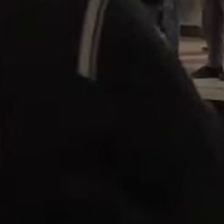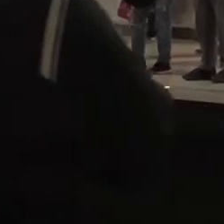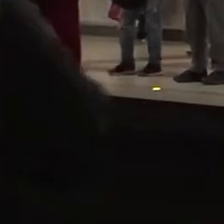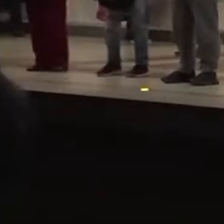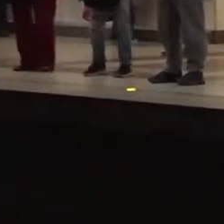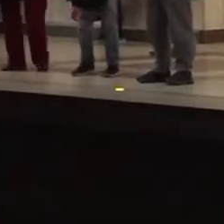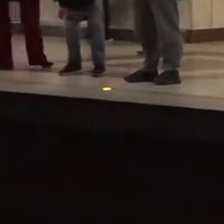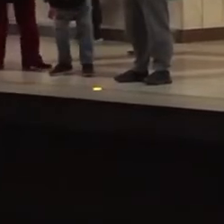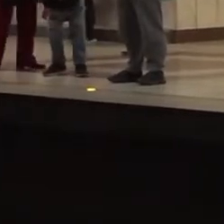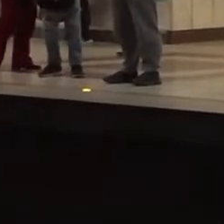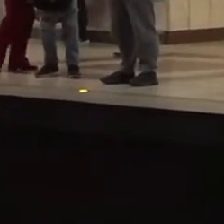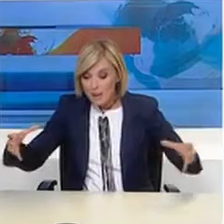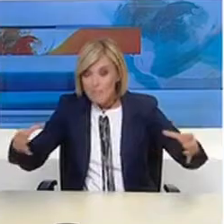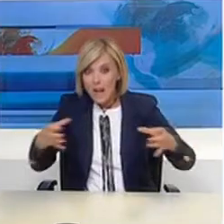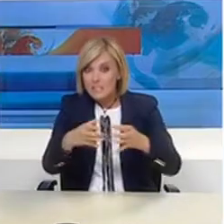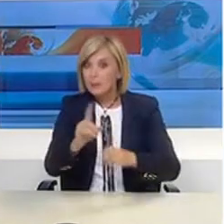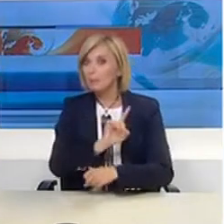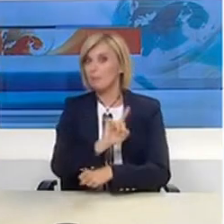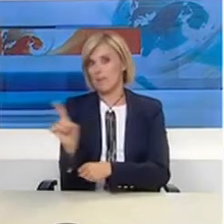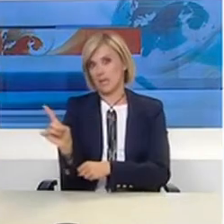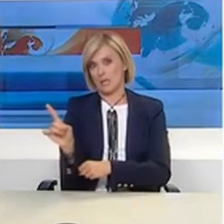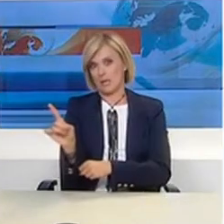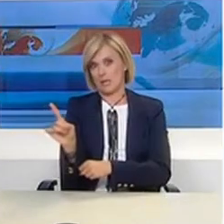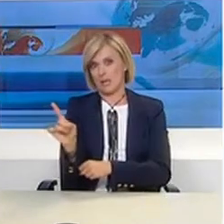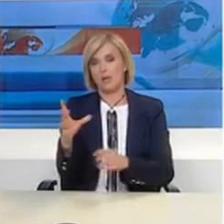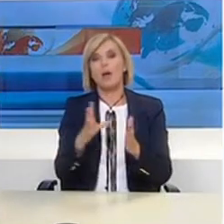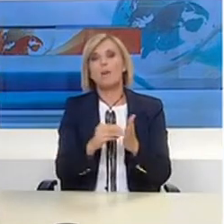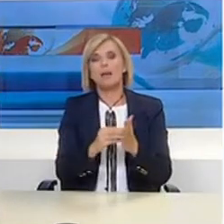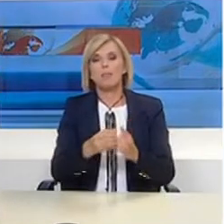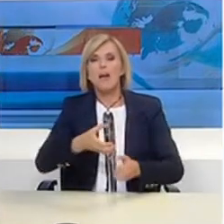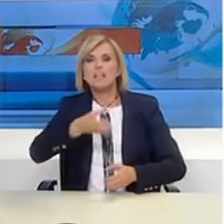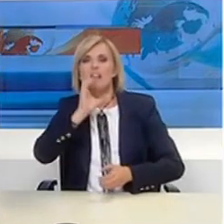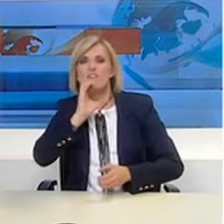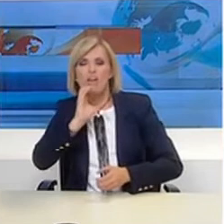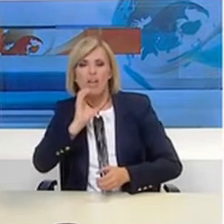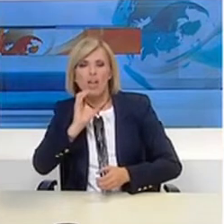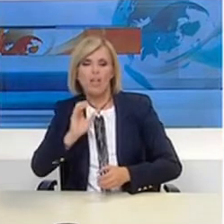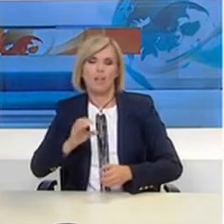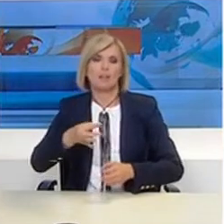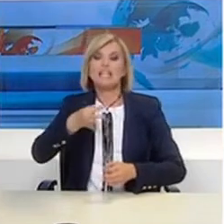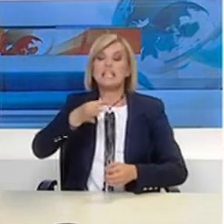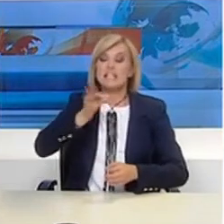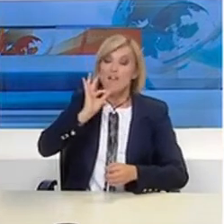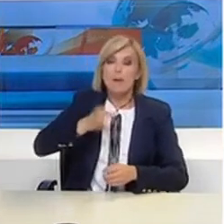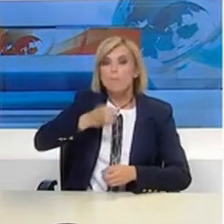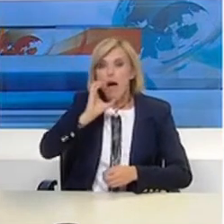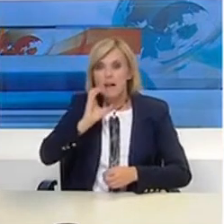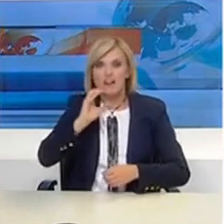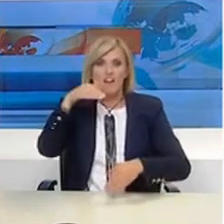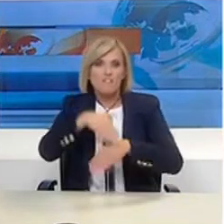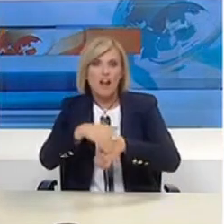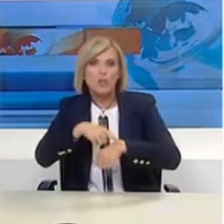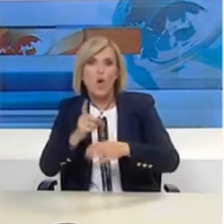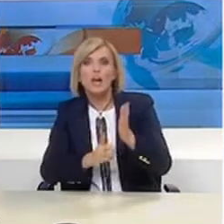ικανοποιημένος, ωστόσο προειδοποίησε. Η εικόνα καφεμπάρ στις 11 το βράδυ σε διάφορες πόλεις και ειδικά στην περιφέρεια να